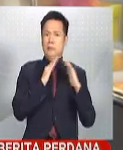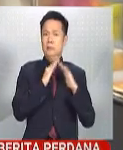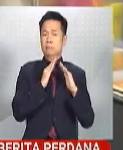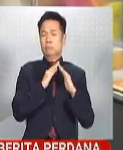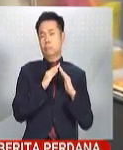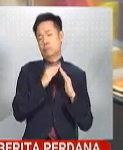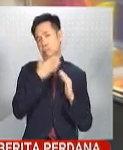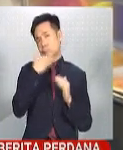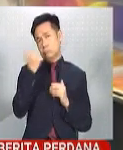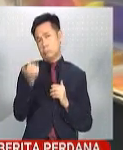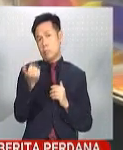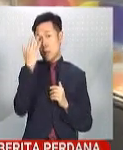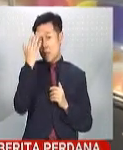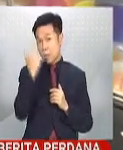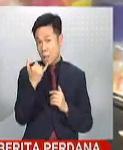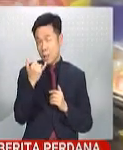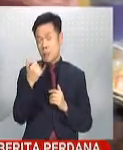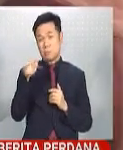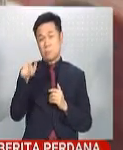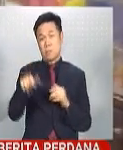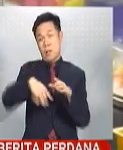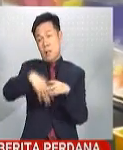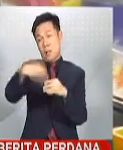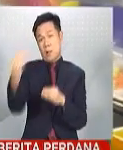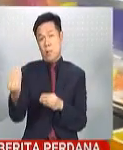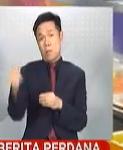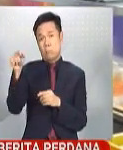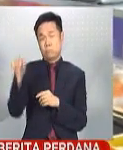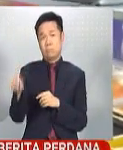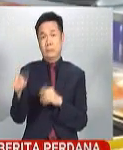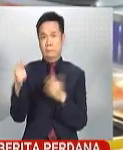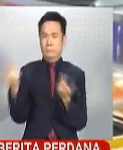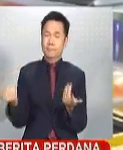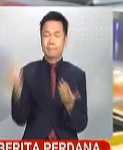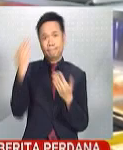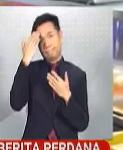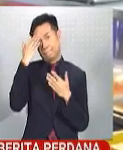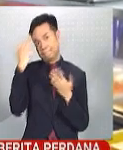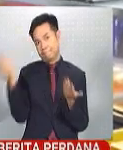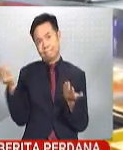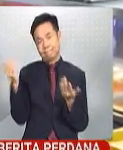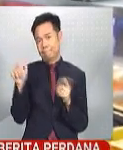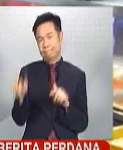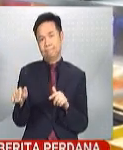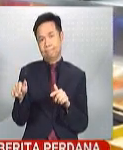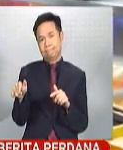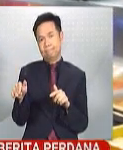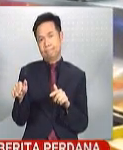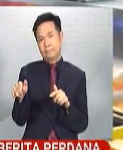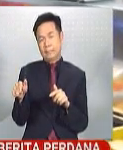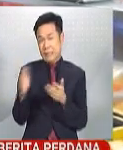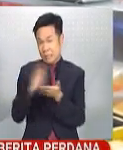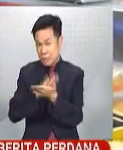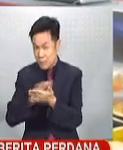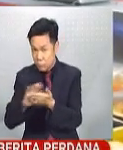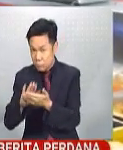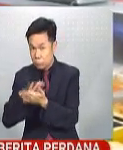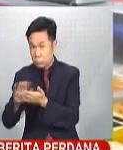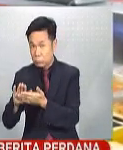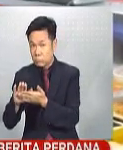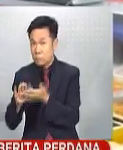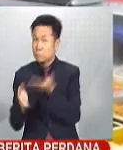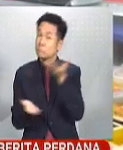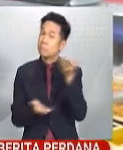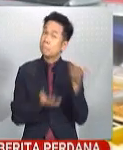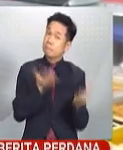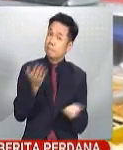lah, sebab kat luar ni macam kadang-kadang kedai tak, restoran takkan apa clean sangat. So prefer